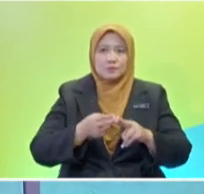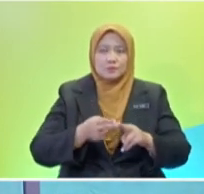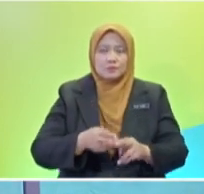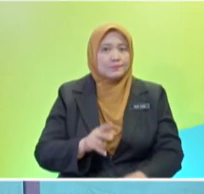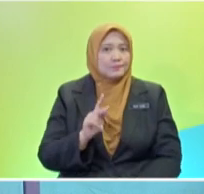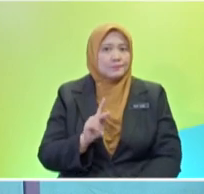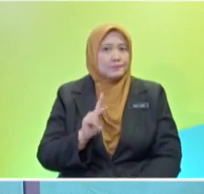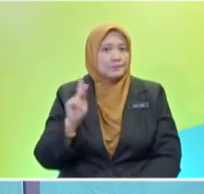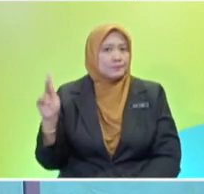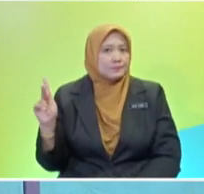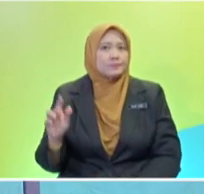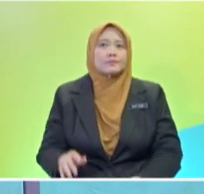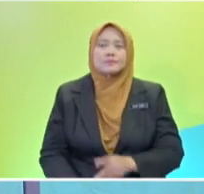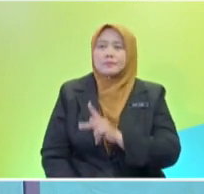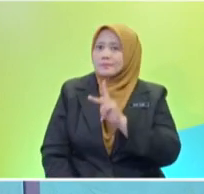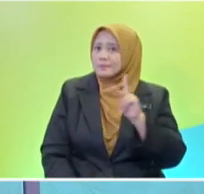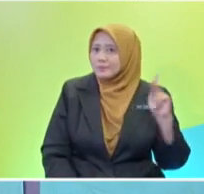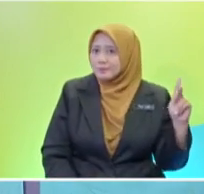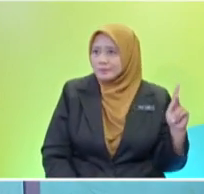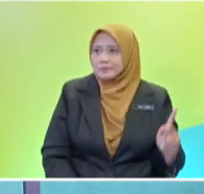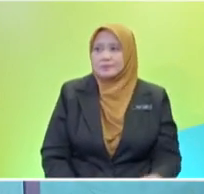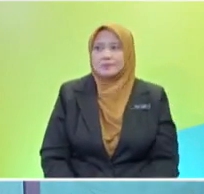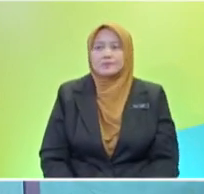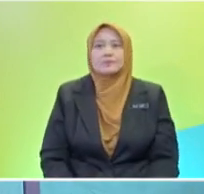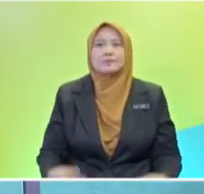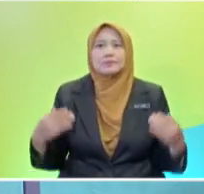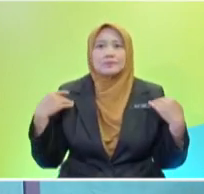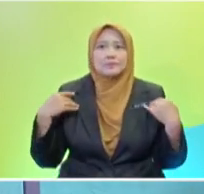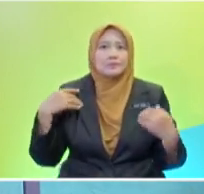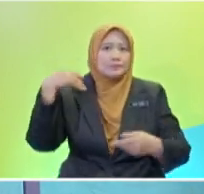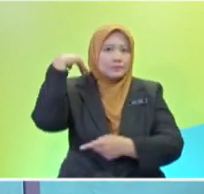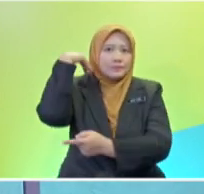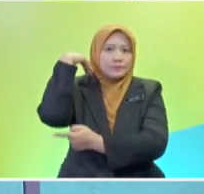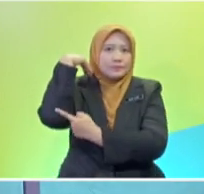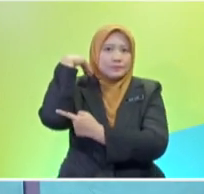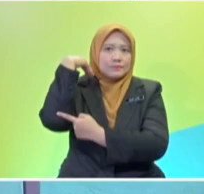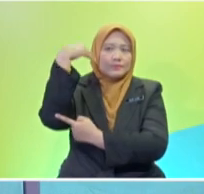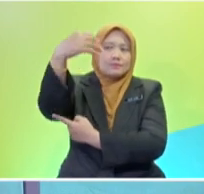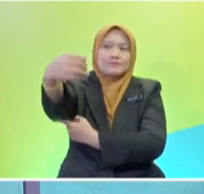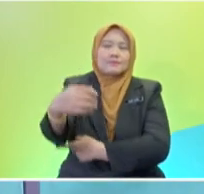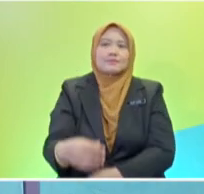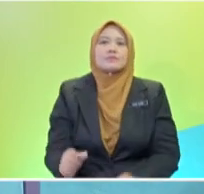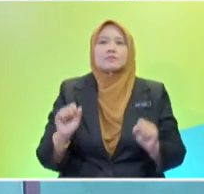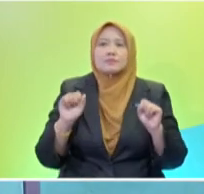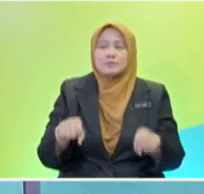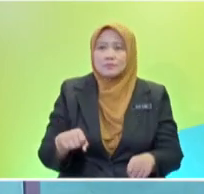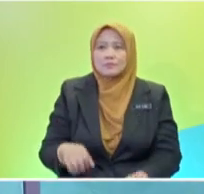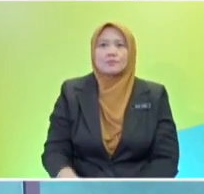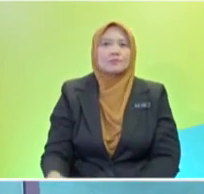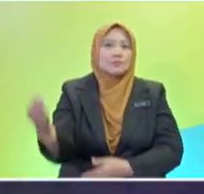ada kiri dan kanan dan kita ada juga anggota yang kita panggilkan sebagai siku sikunya yang kita boleh bengkok